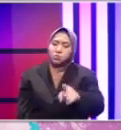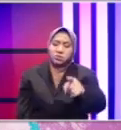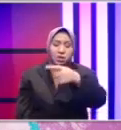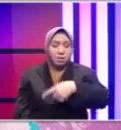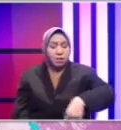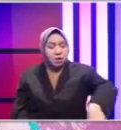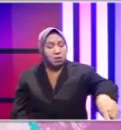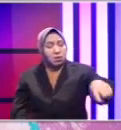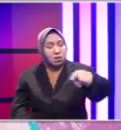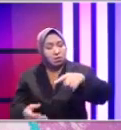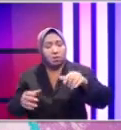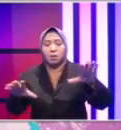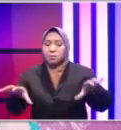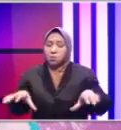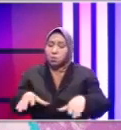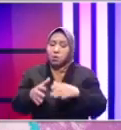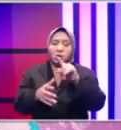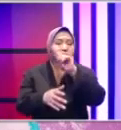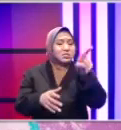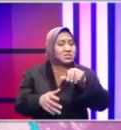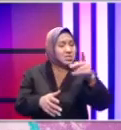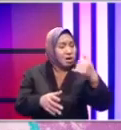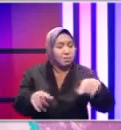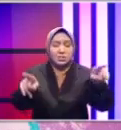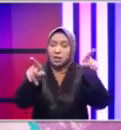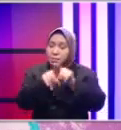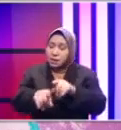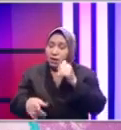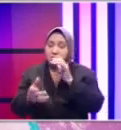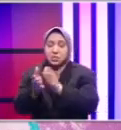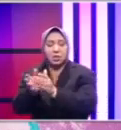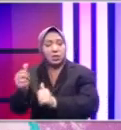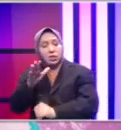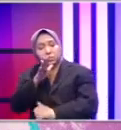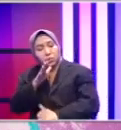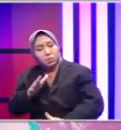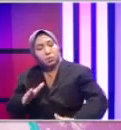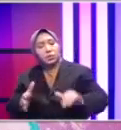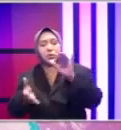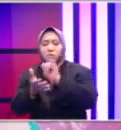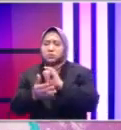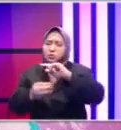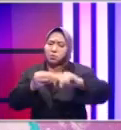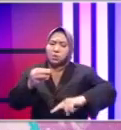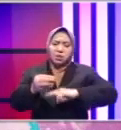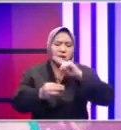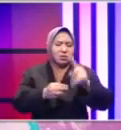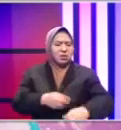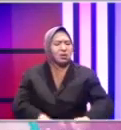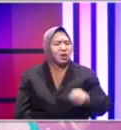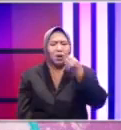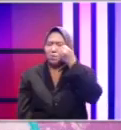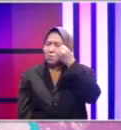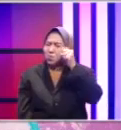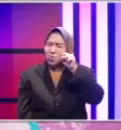layar wuluh namun cheoreom Minal Khoiri